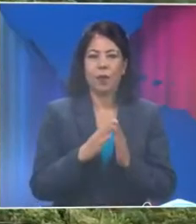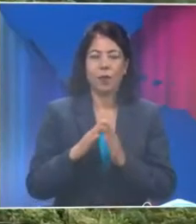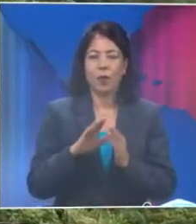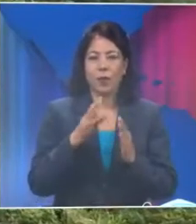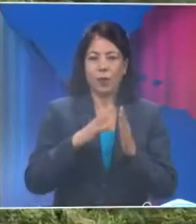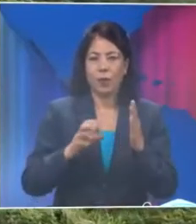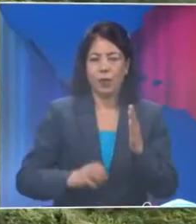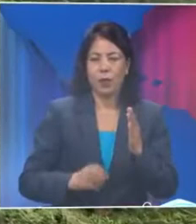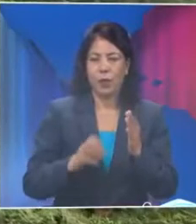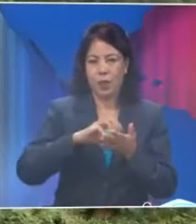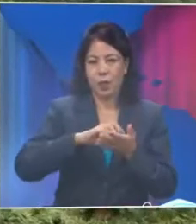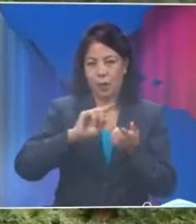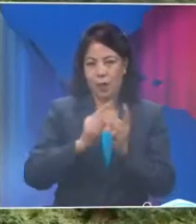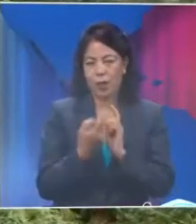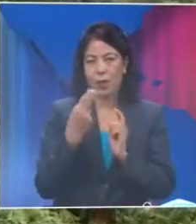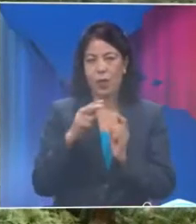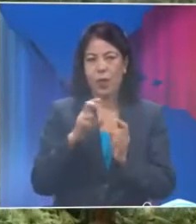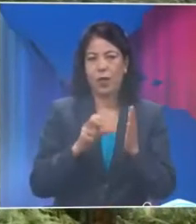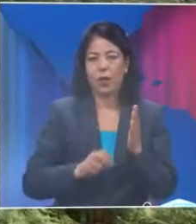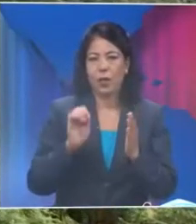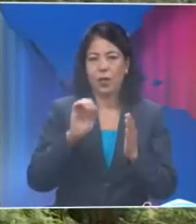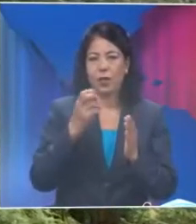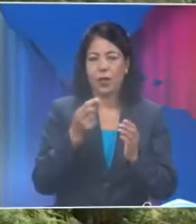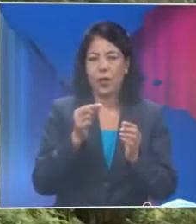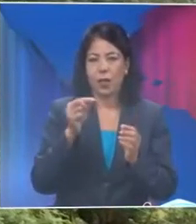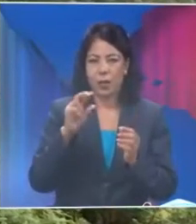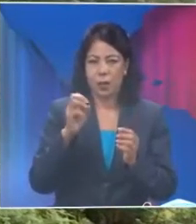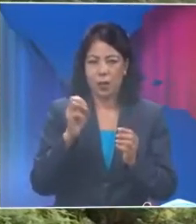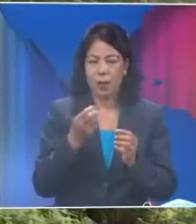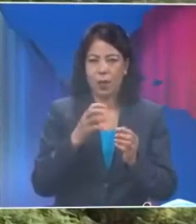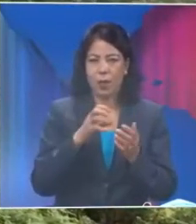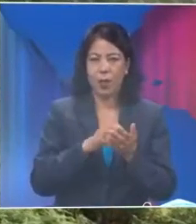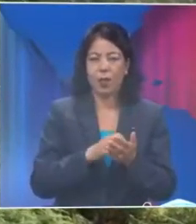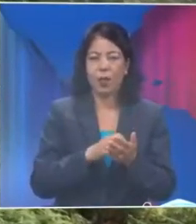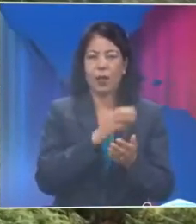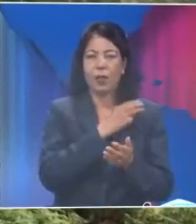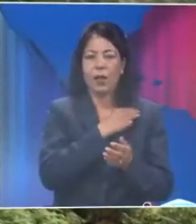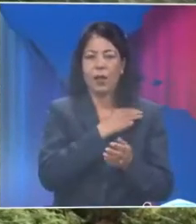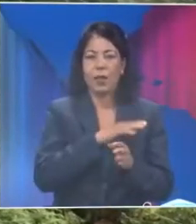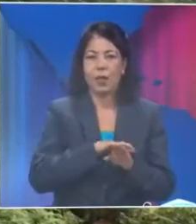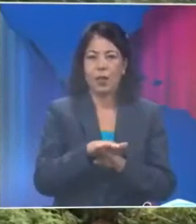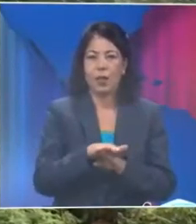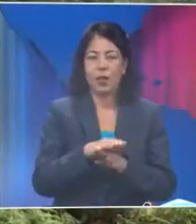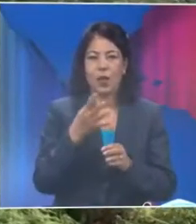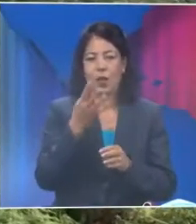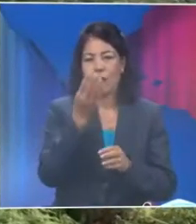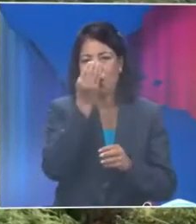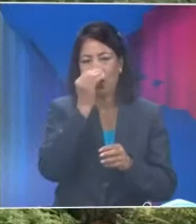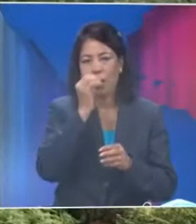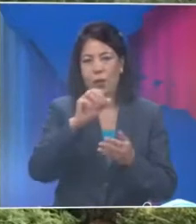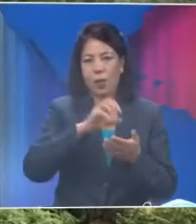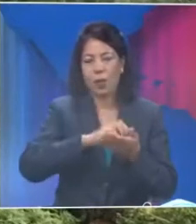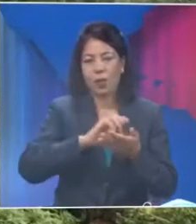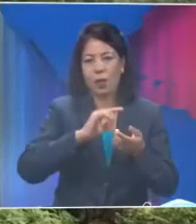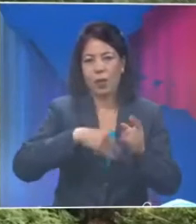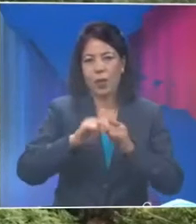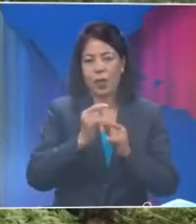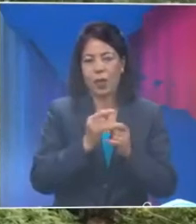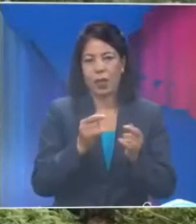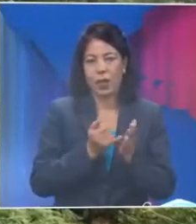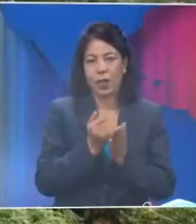भूकम्पपछि पहिरोले विस्थापित भएका दोलखा सुस्पा छेमावती स्थित बोसिम्पा र बुमाका स्थानीय पुरानै थाकथलो फर्किएर